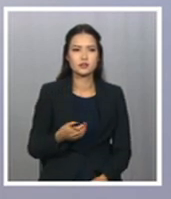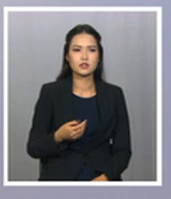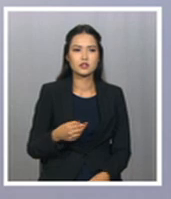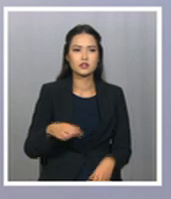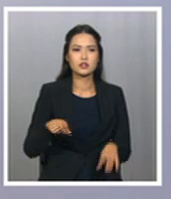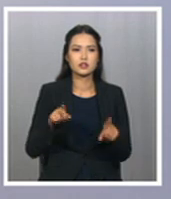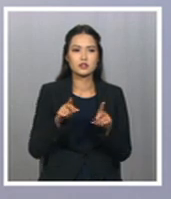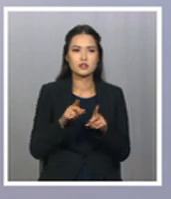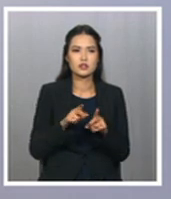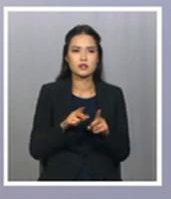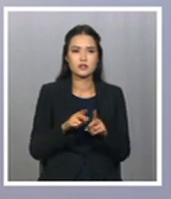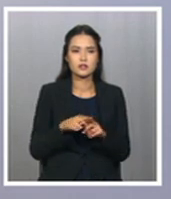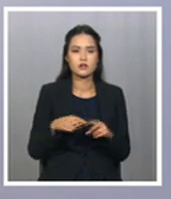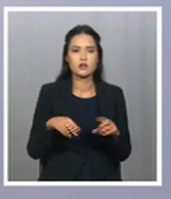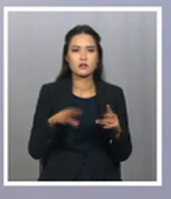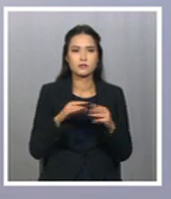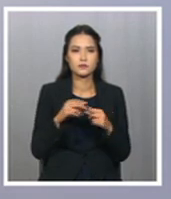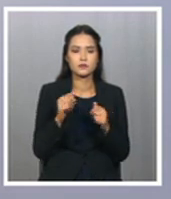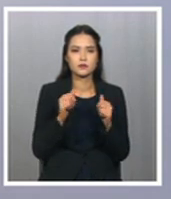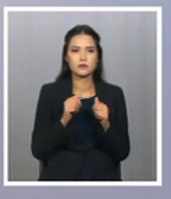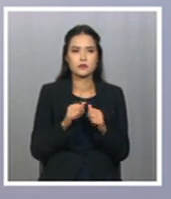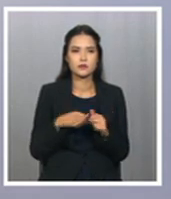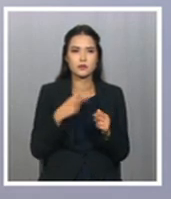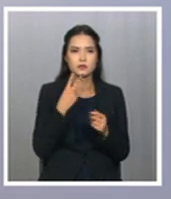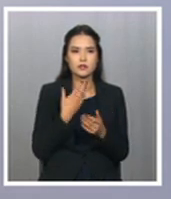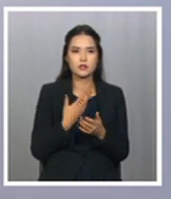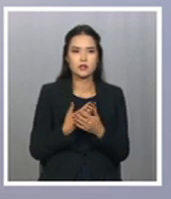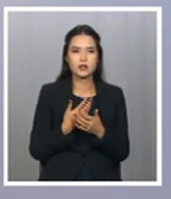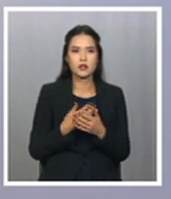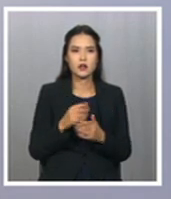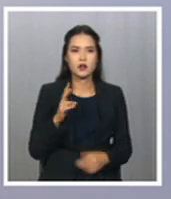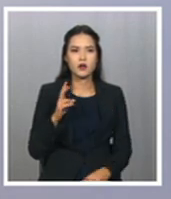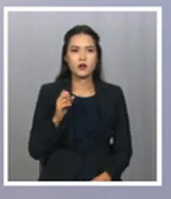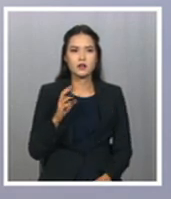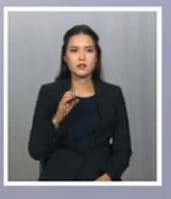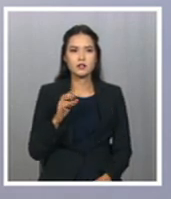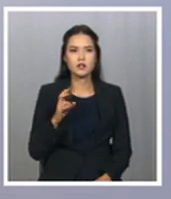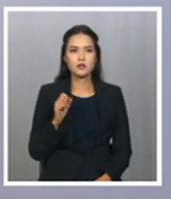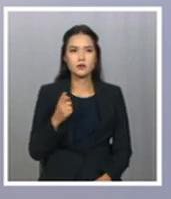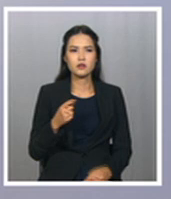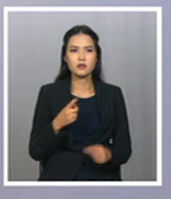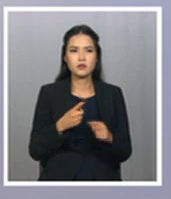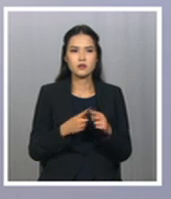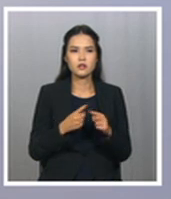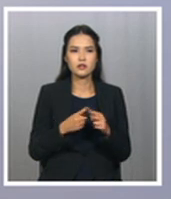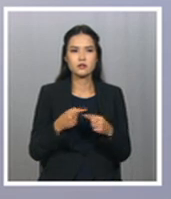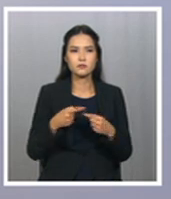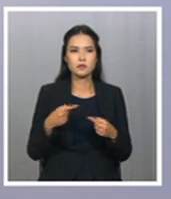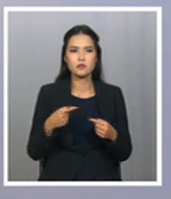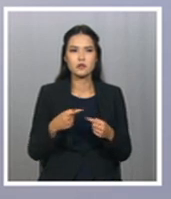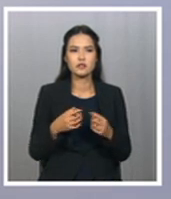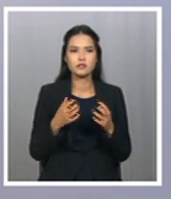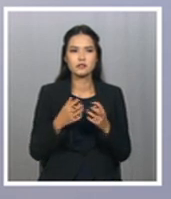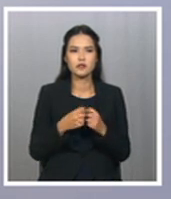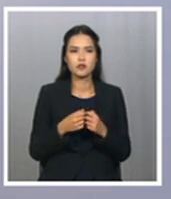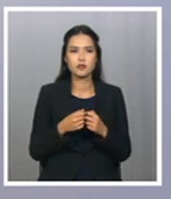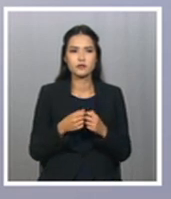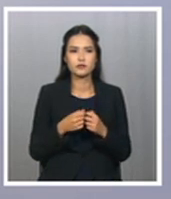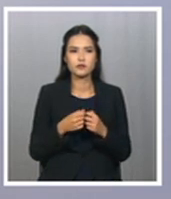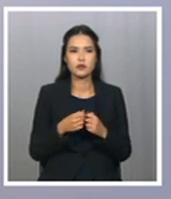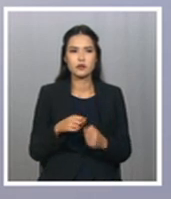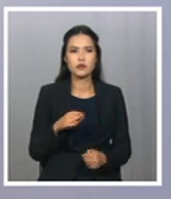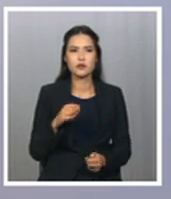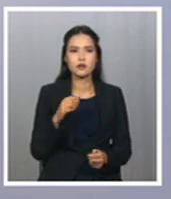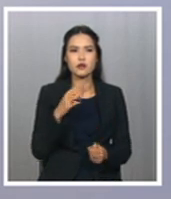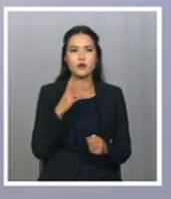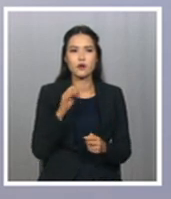оң жағына сәйкесінше қойып шықсаңыздар, косинус бета қандай да бір санға тең болады. Брадис кестесінен сол сан